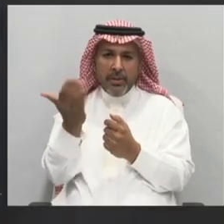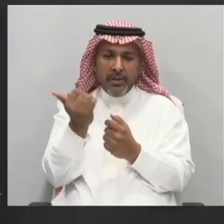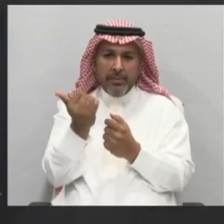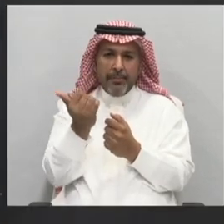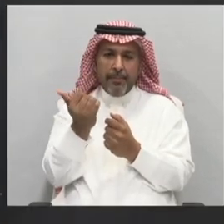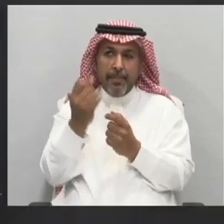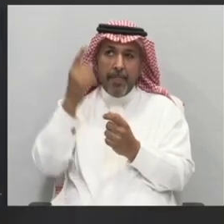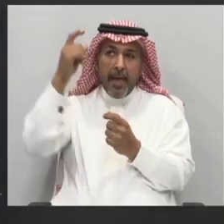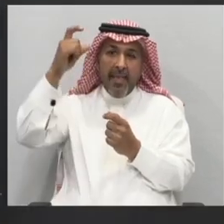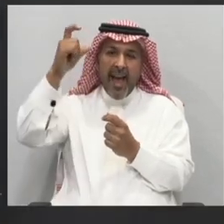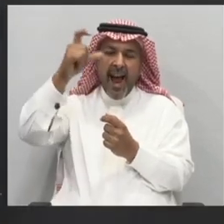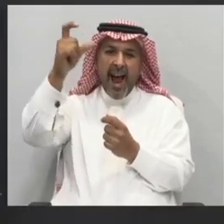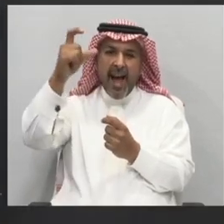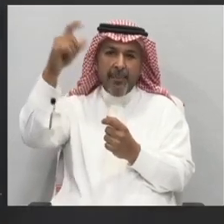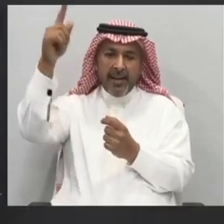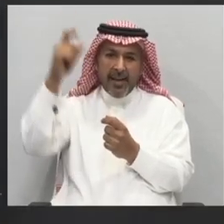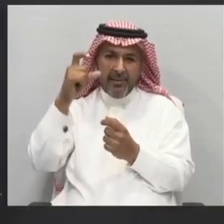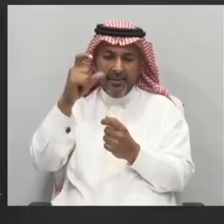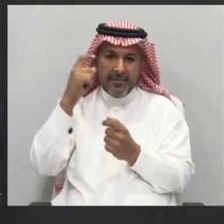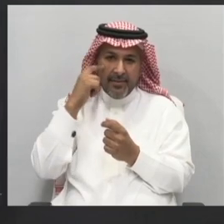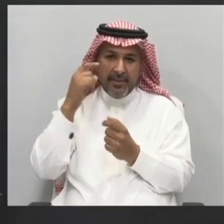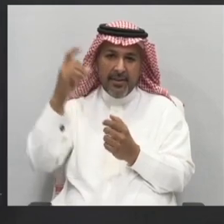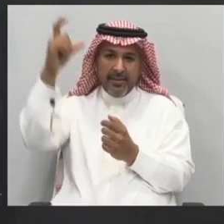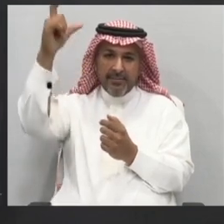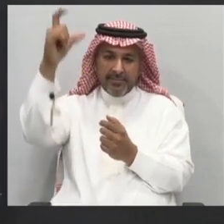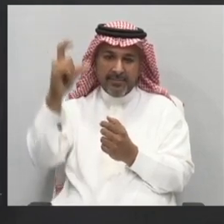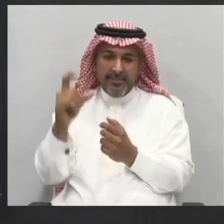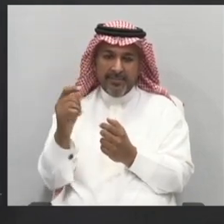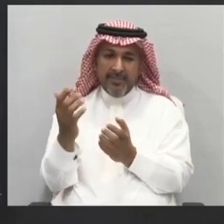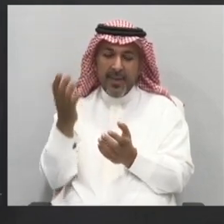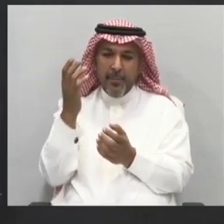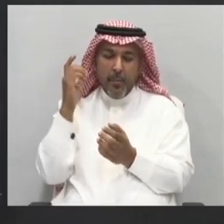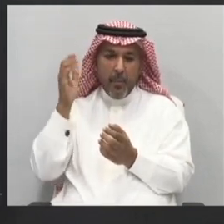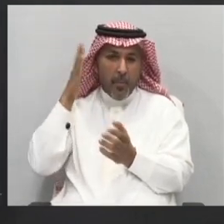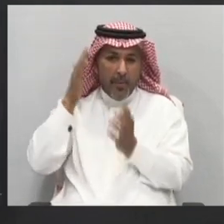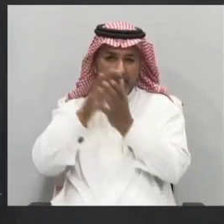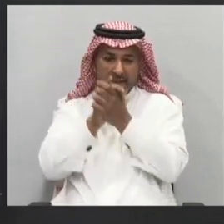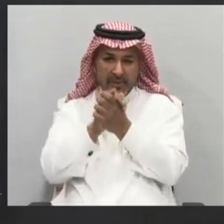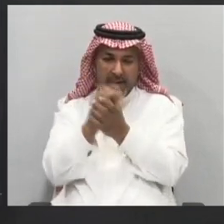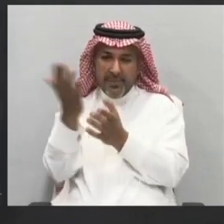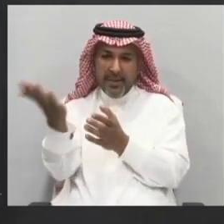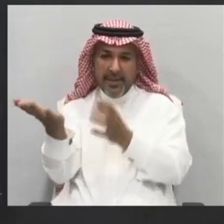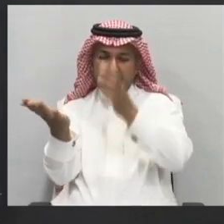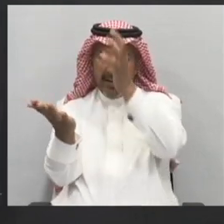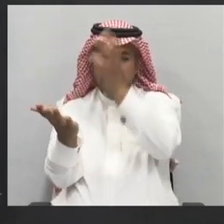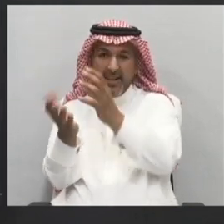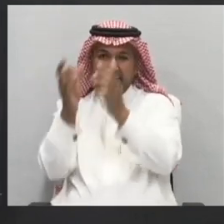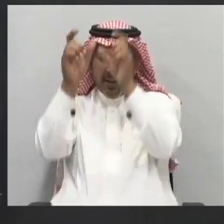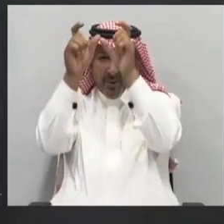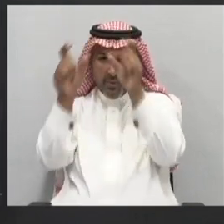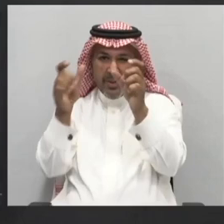القمر فانزل الله وجعل الله على يد النبي صلى وسلم هذه الايه العظيمه وهو انشقاق